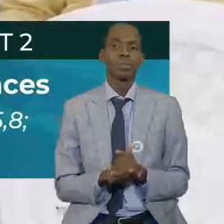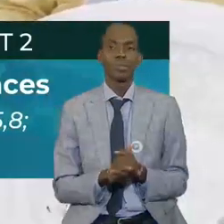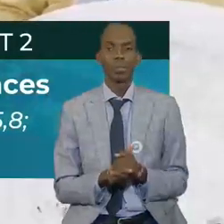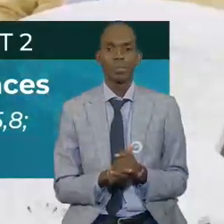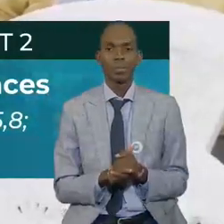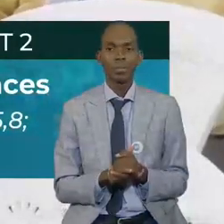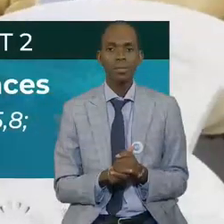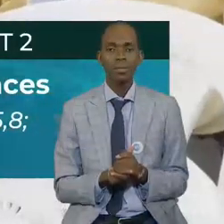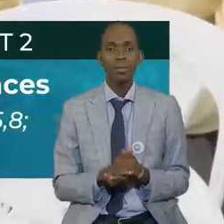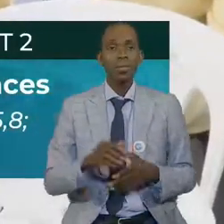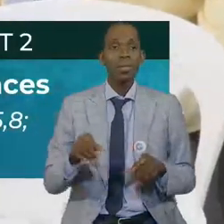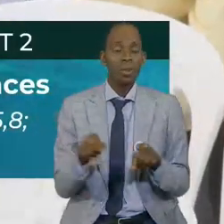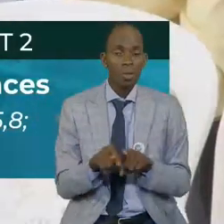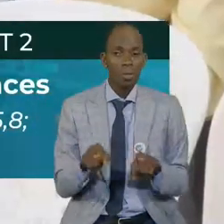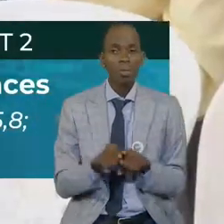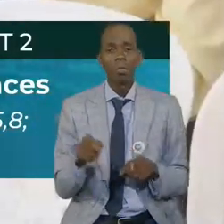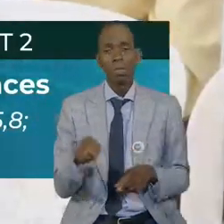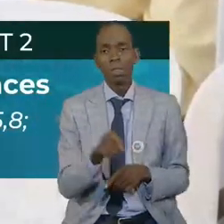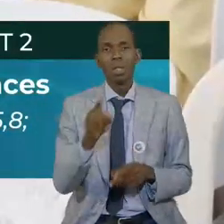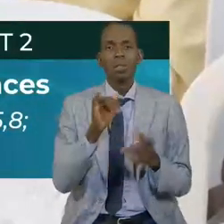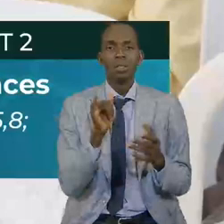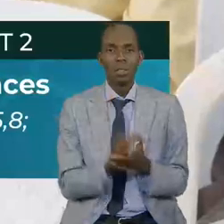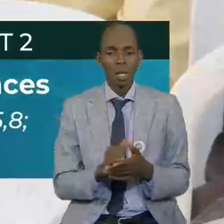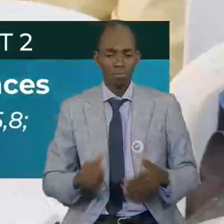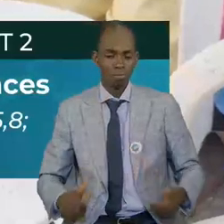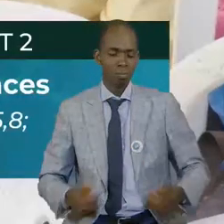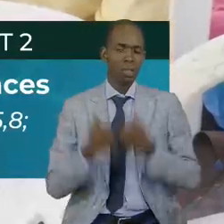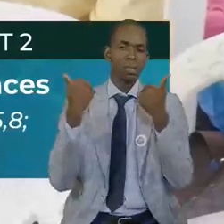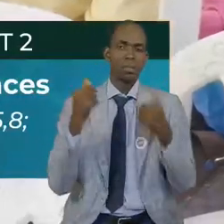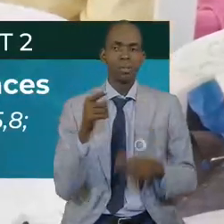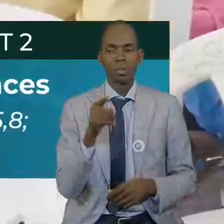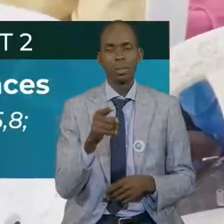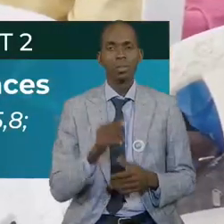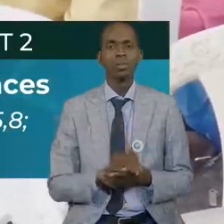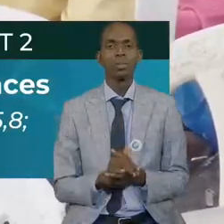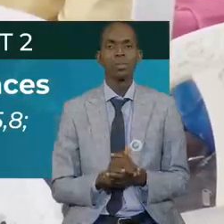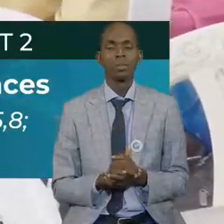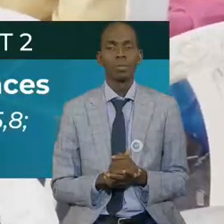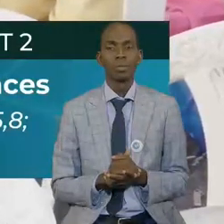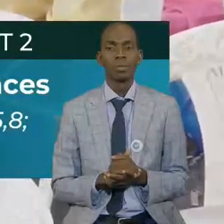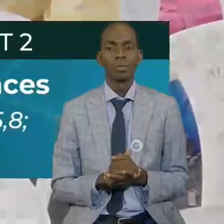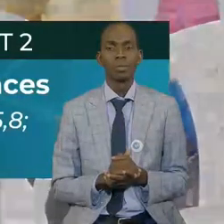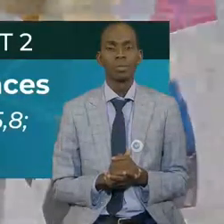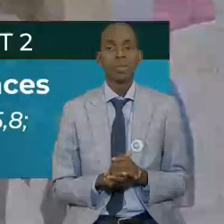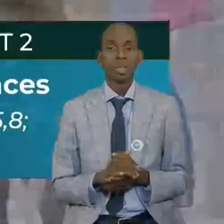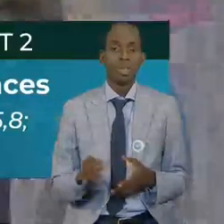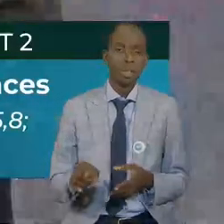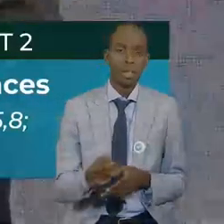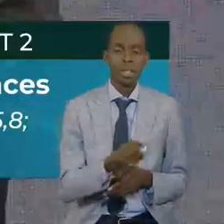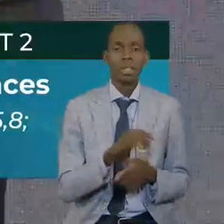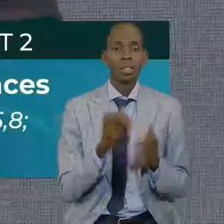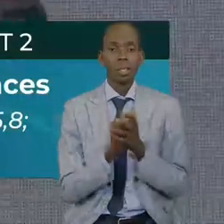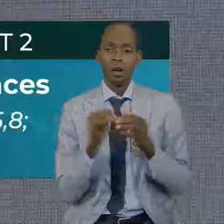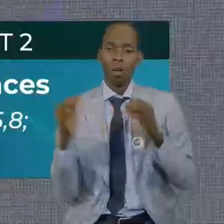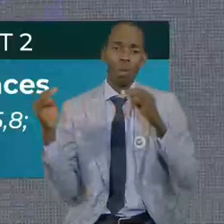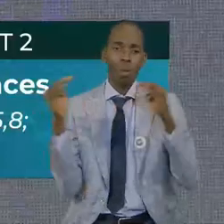plus. Even them that contended with thee. Ceux qui te suscitaient querelle. They that war against